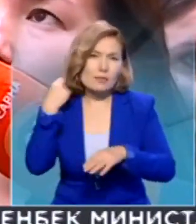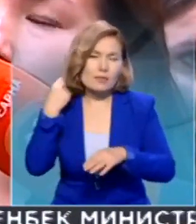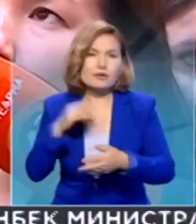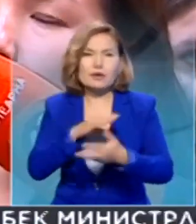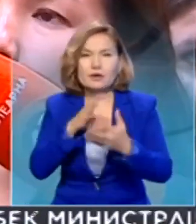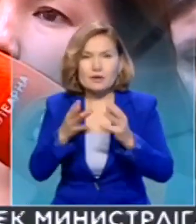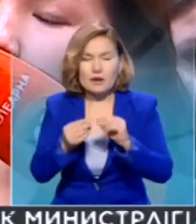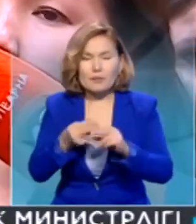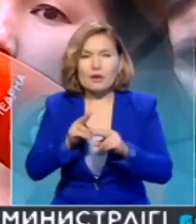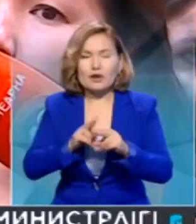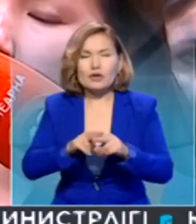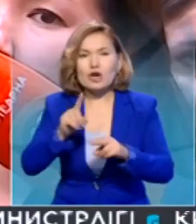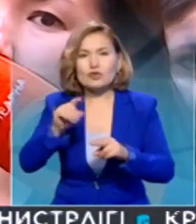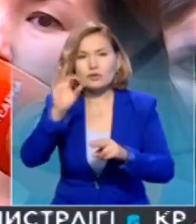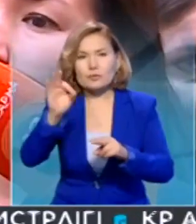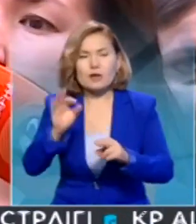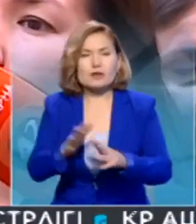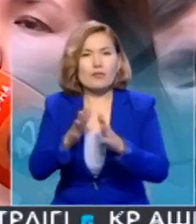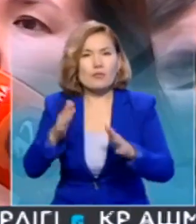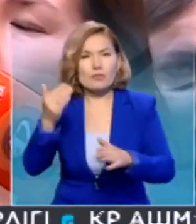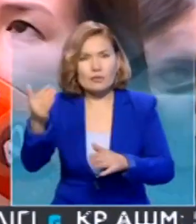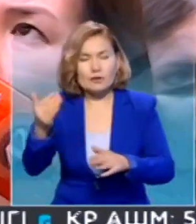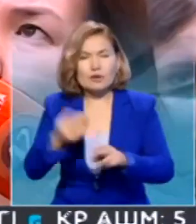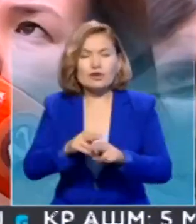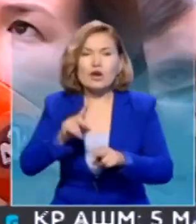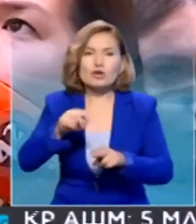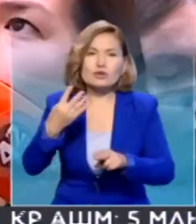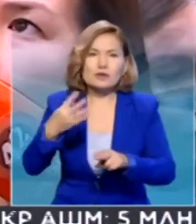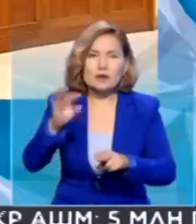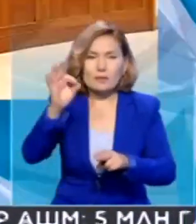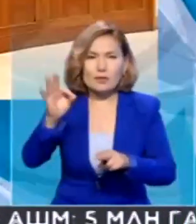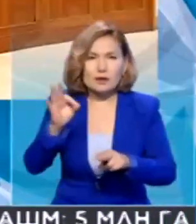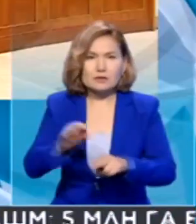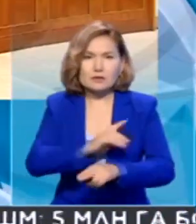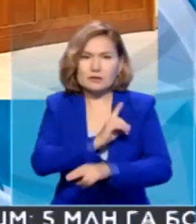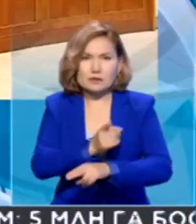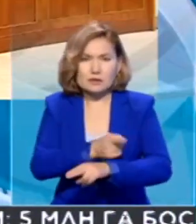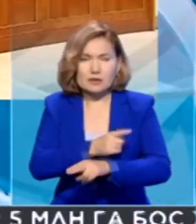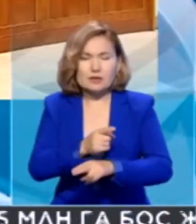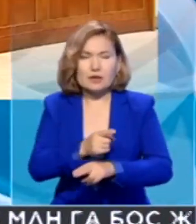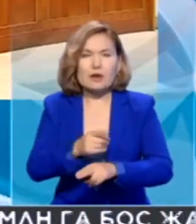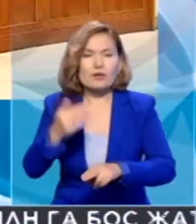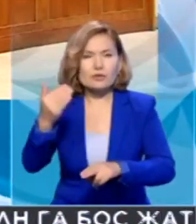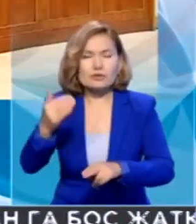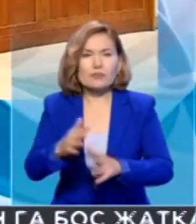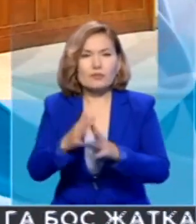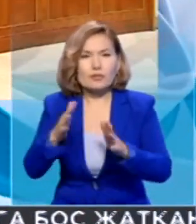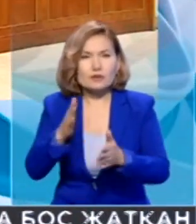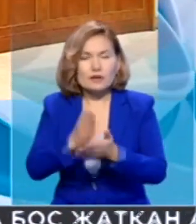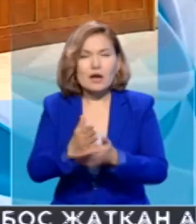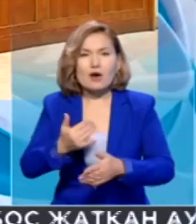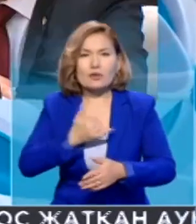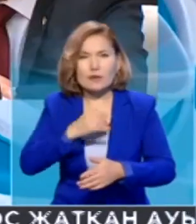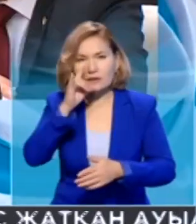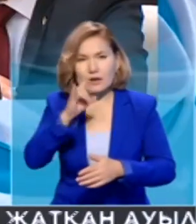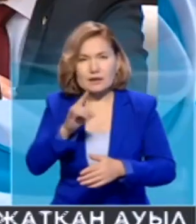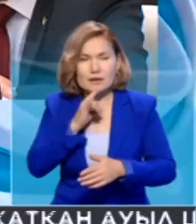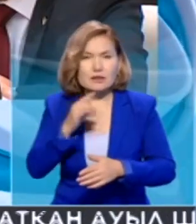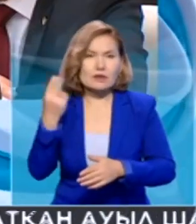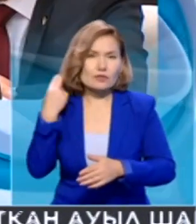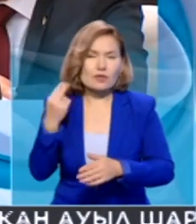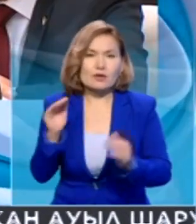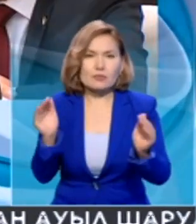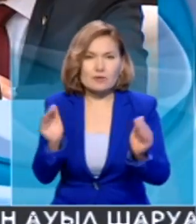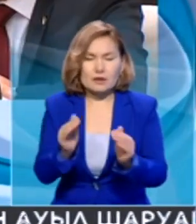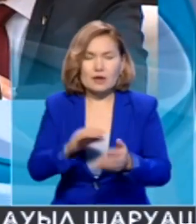жалпы ішкі өнімнен 100%-тен асып кетеді. 150-140%-ке дейін кете береді. Халықаралық қайта құру және даму банкінің несиесі